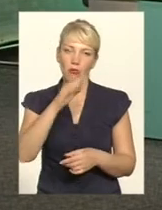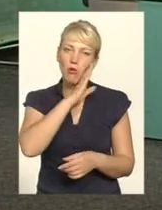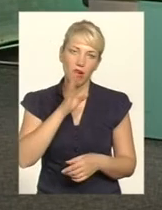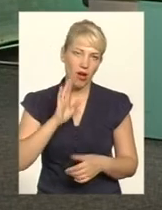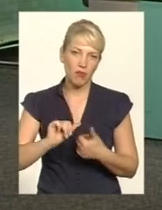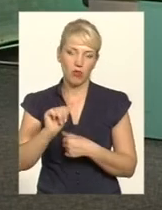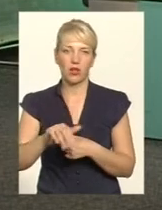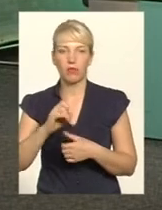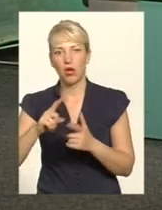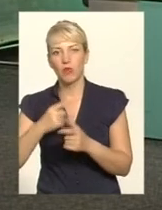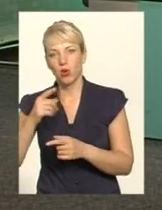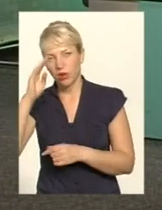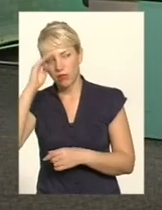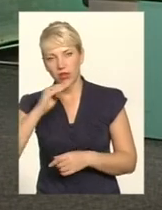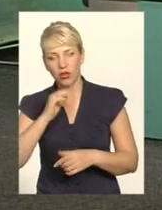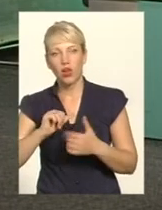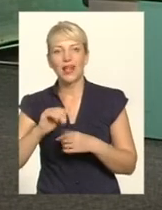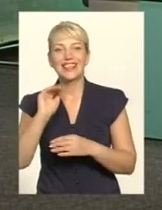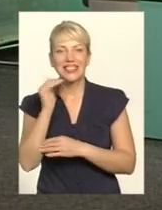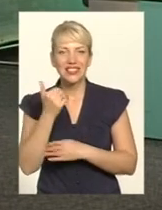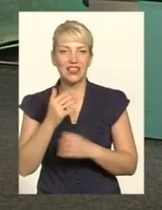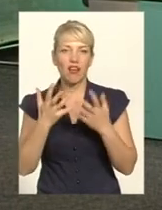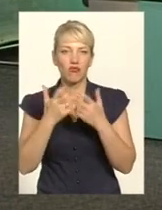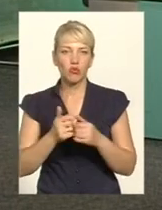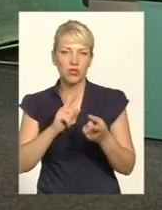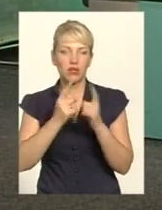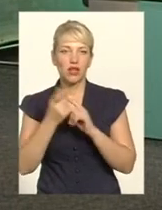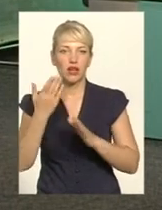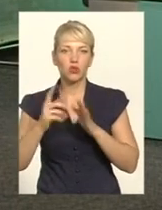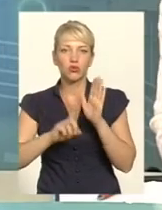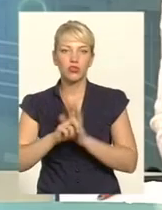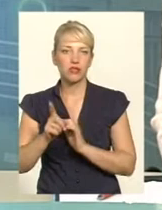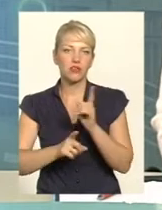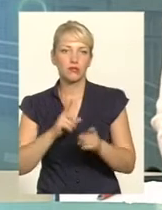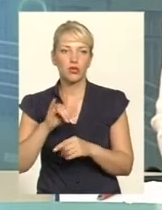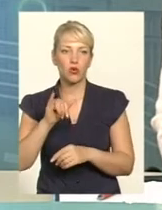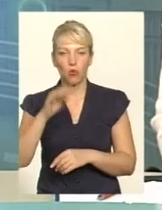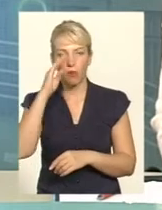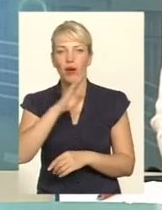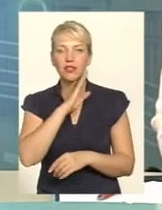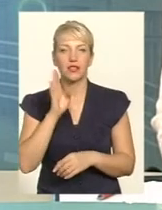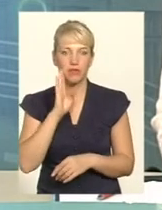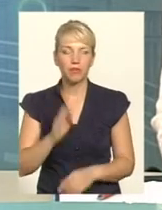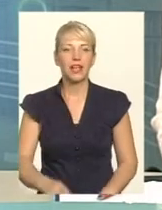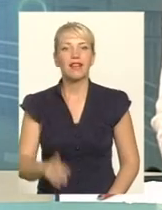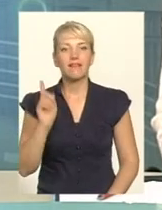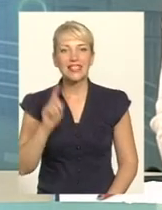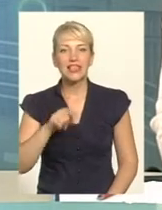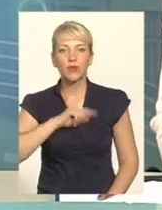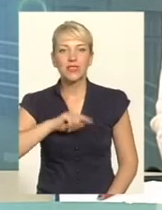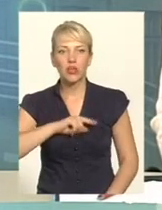Дитина автоматично міняється, якщо тільки розпочинаються зміни у батьків. Все-таки психологічний стан